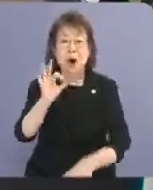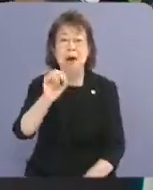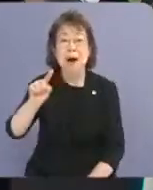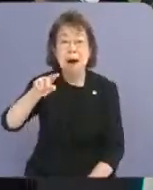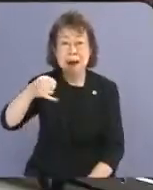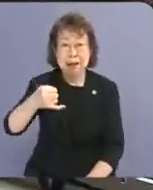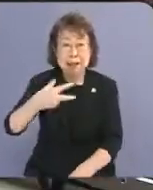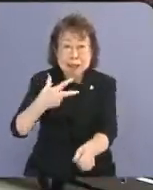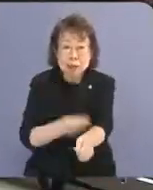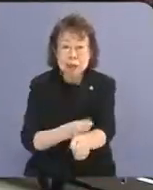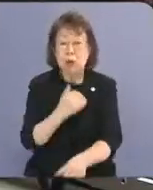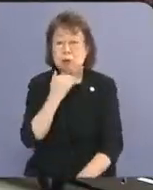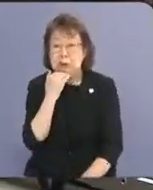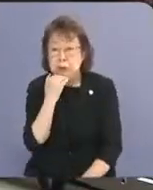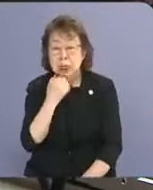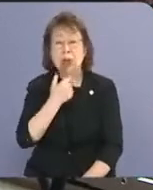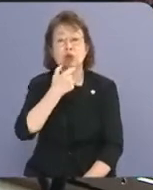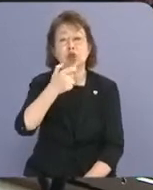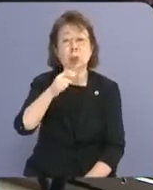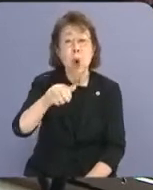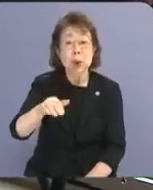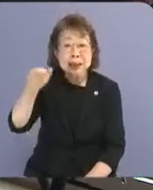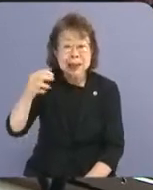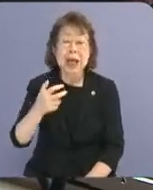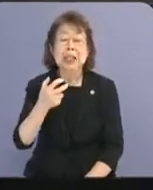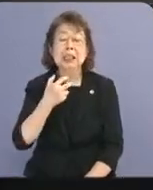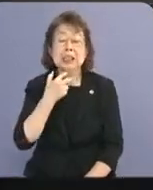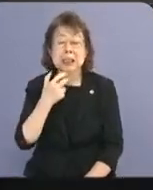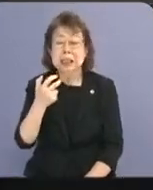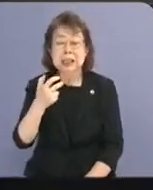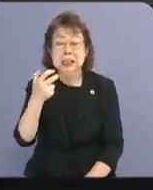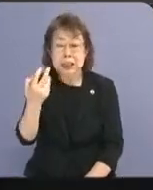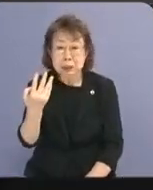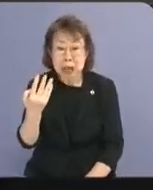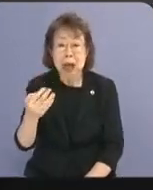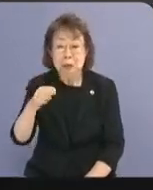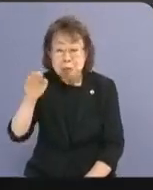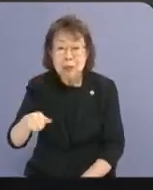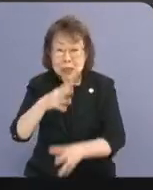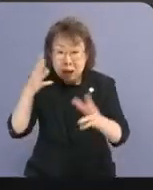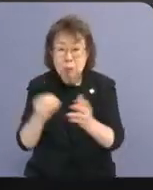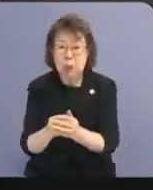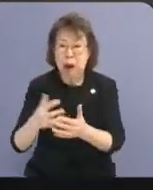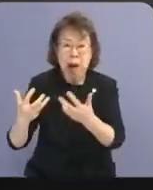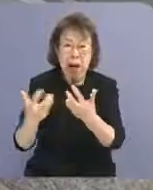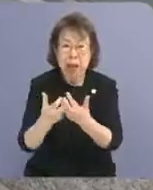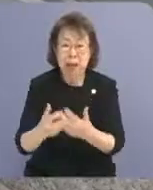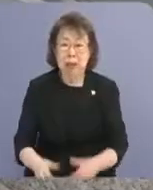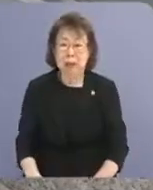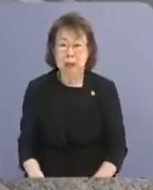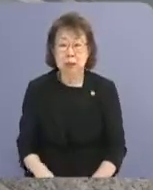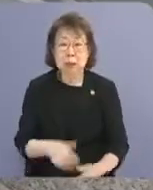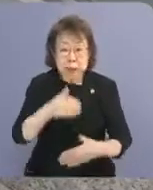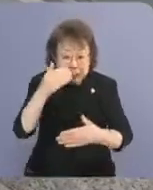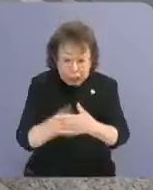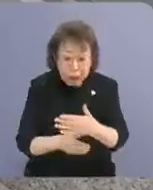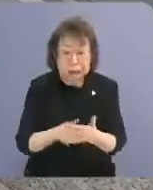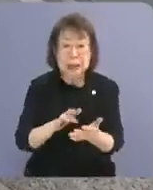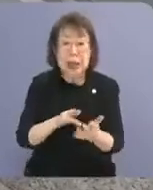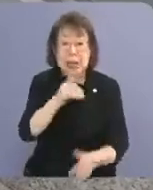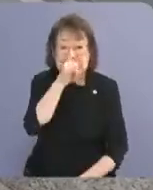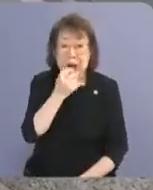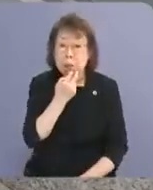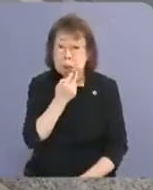접종을 기다리는 65세 이상 최 14세 미만 시민들로 가득 찼습니다 어쩌다 자녀 백신이 생기면